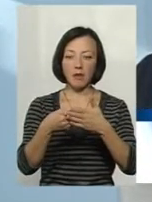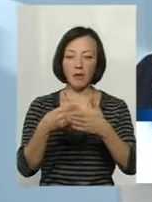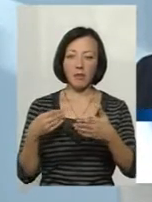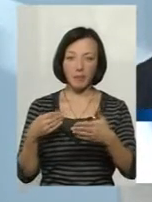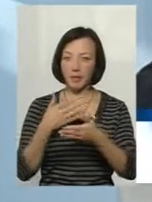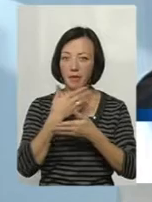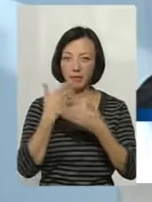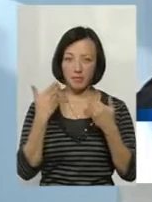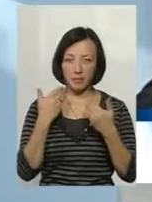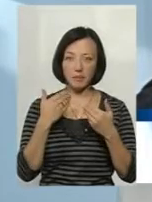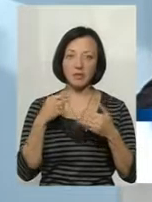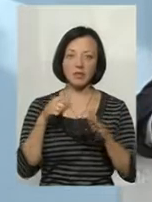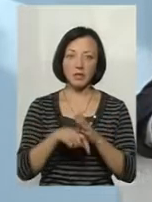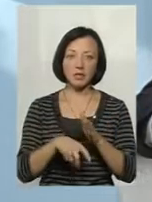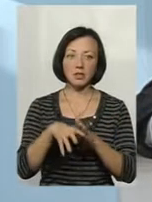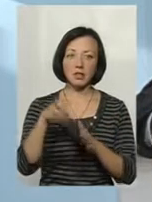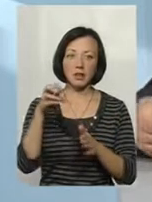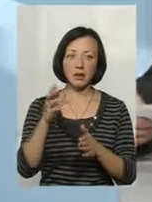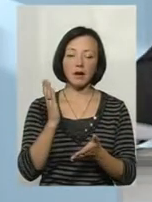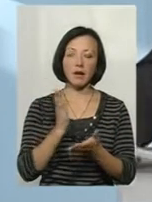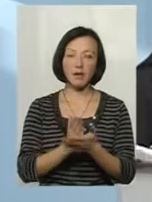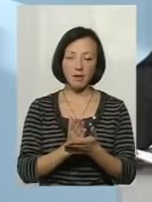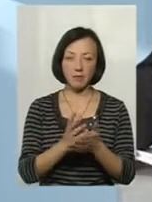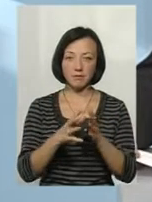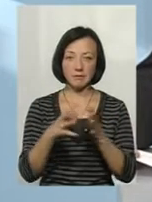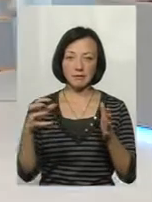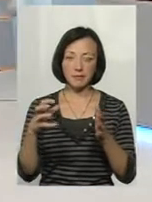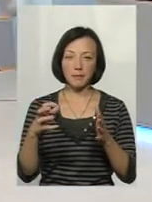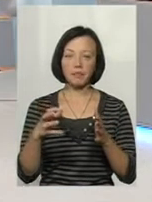то значить, тяга наявна. Угу.